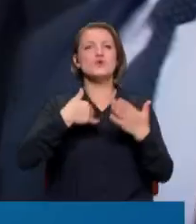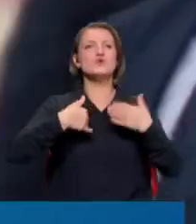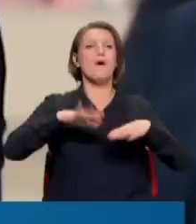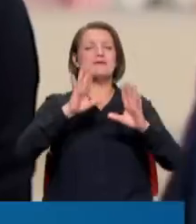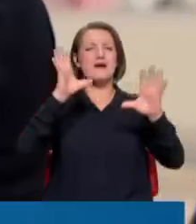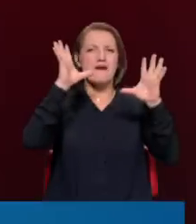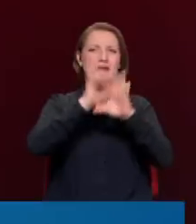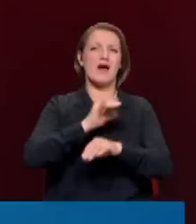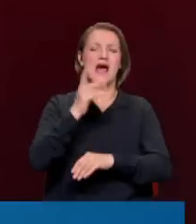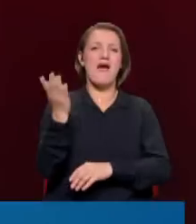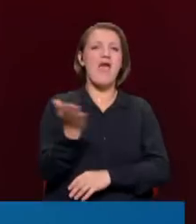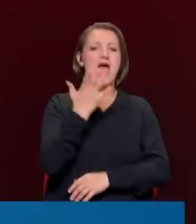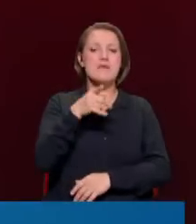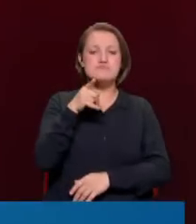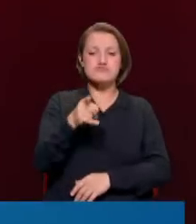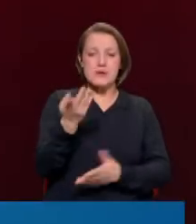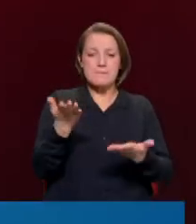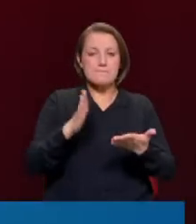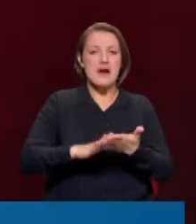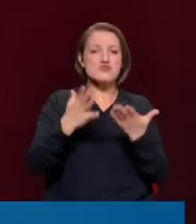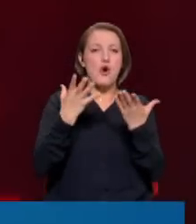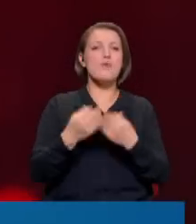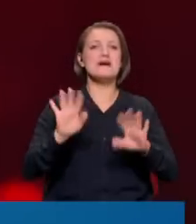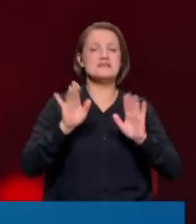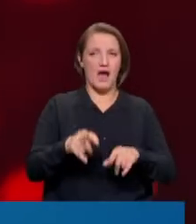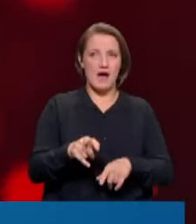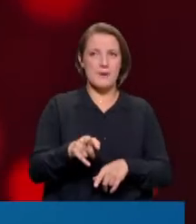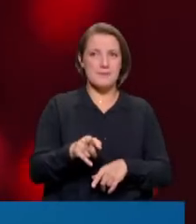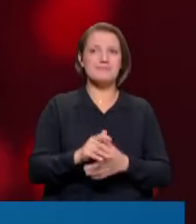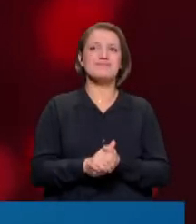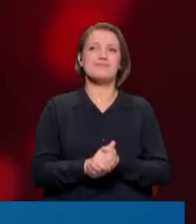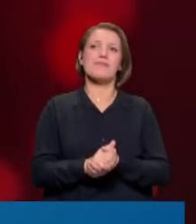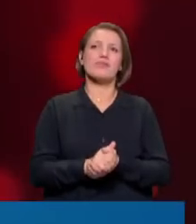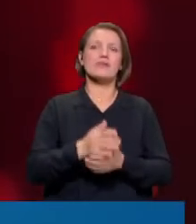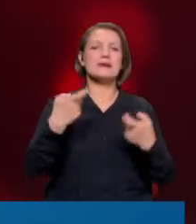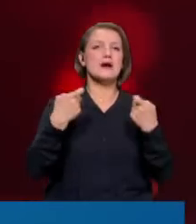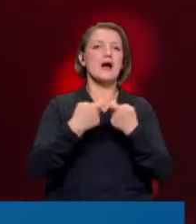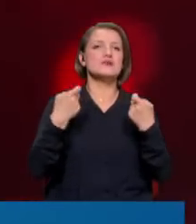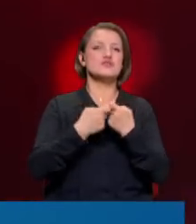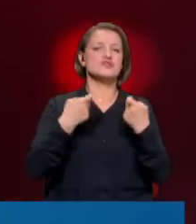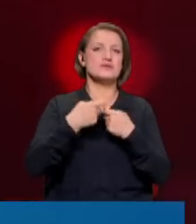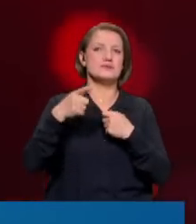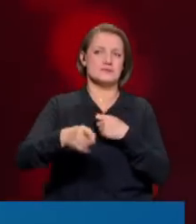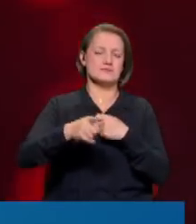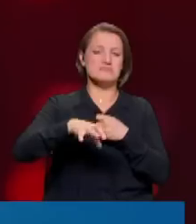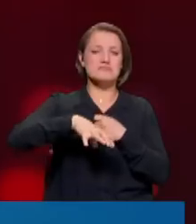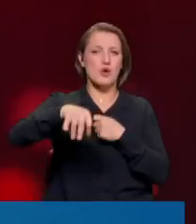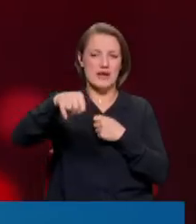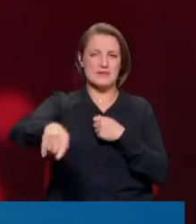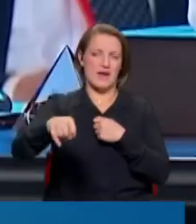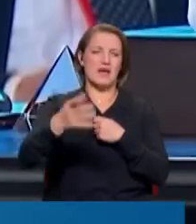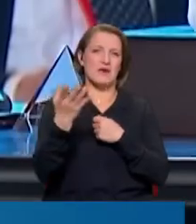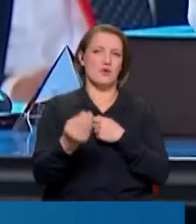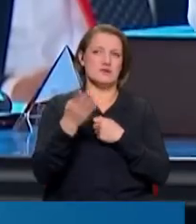tabloya işaret etti Eğer buradan biz barışa gitmezsek kalıcı bir barışı tercih etmezsek kalıcı bir savaş bölgede ve istikrarsızlık bizleri